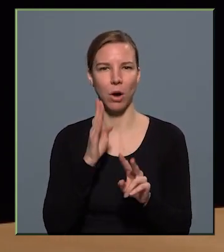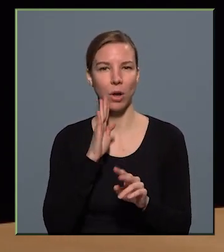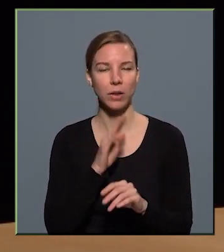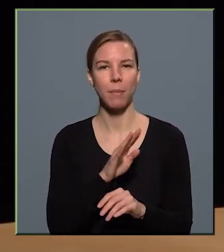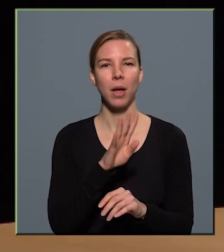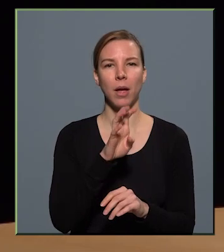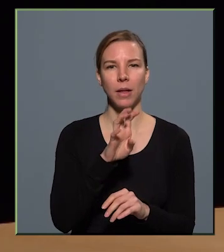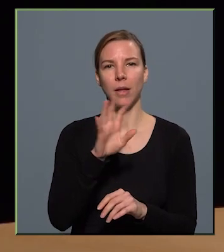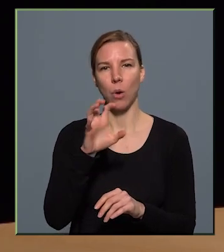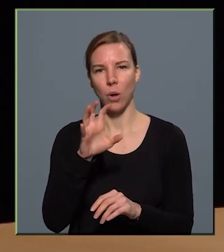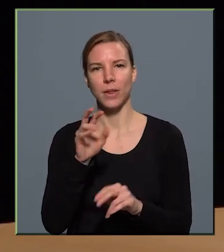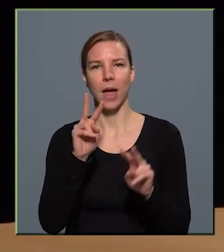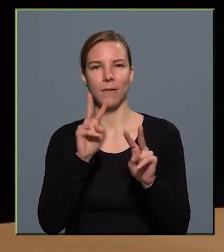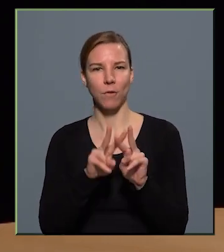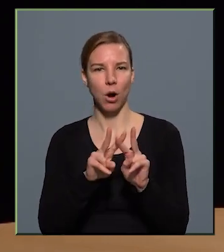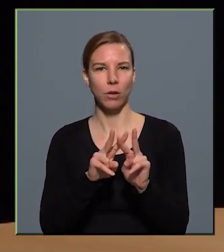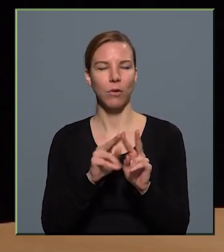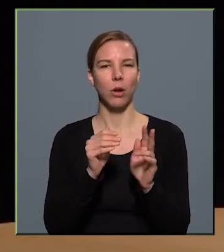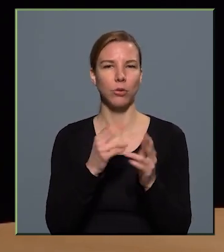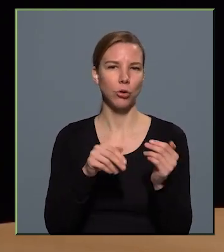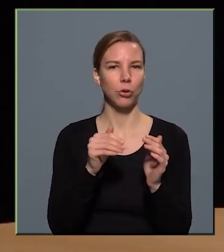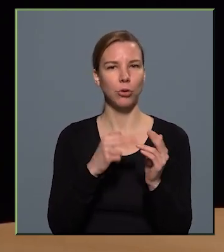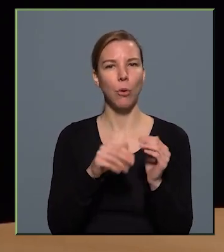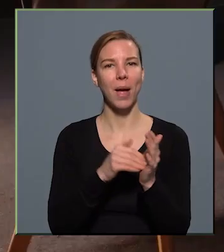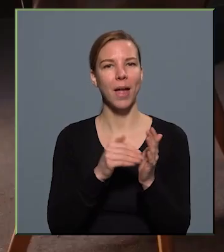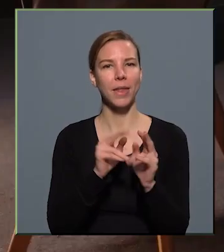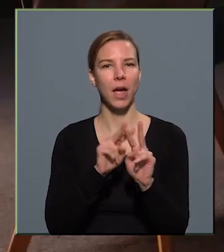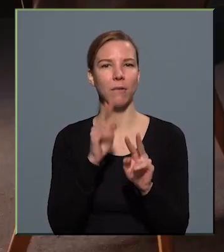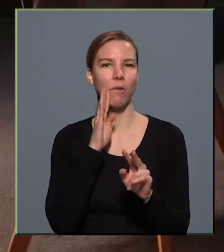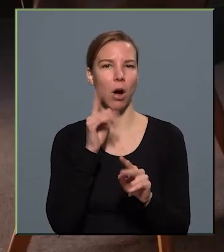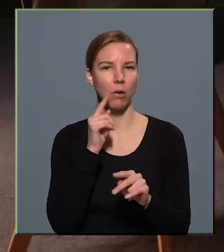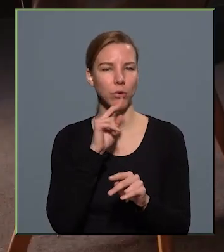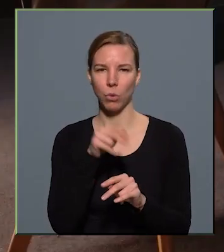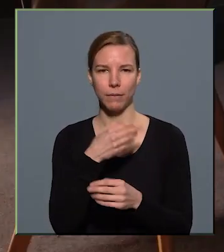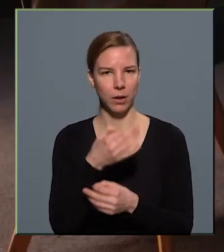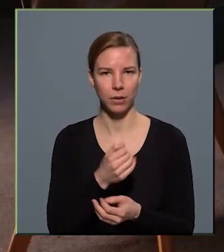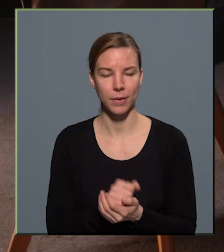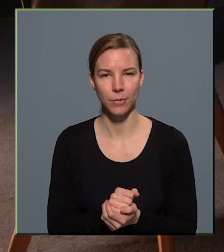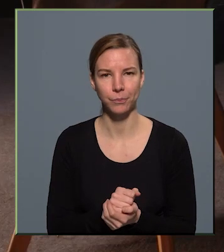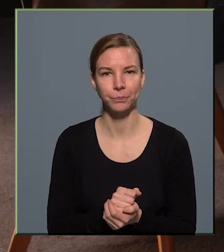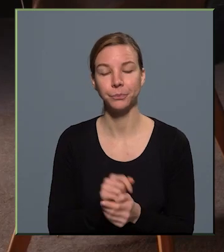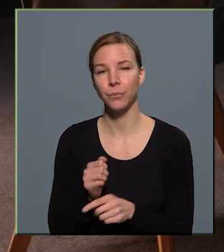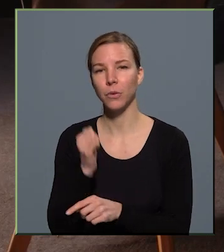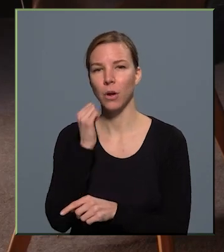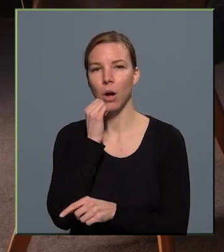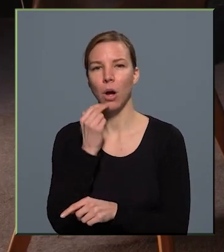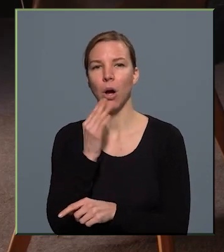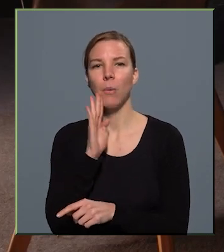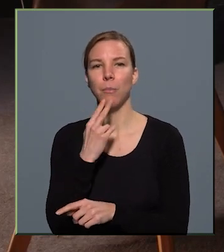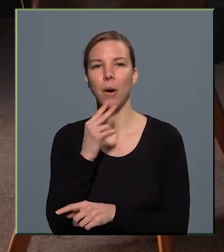watt európai szinten, ezer, több ezer watt, amiről beszélünk. A Mavir, ha úgy